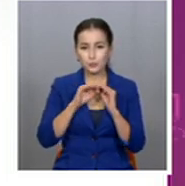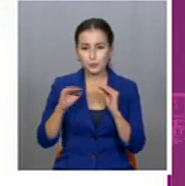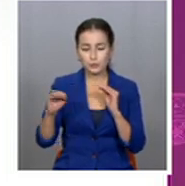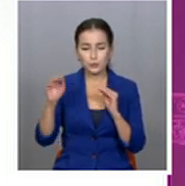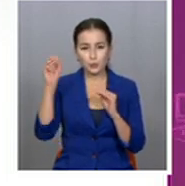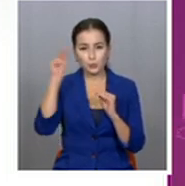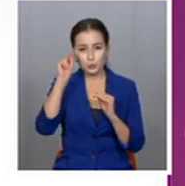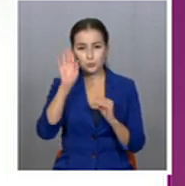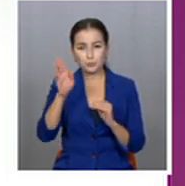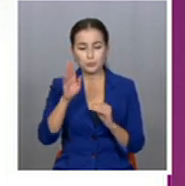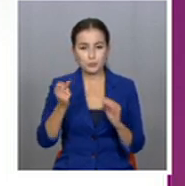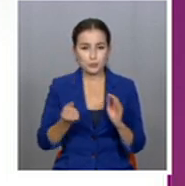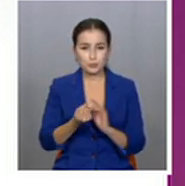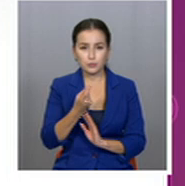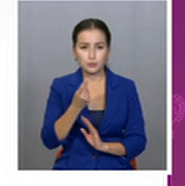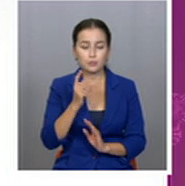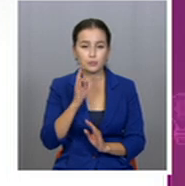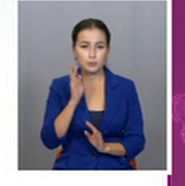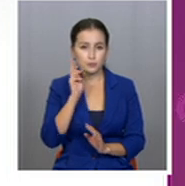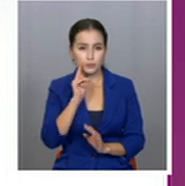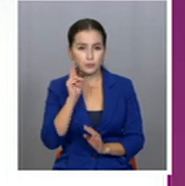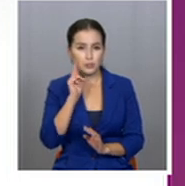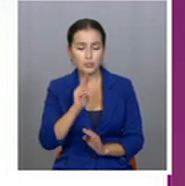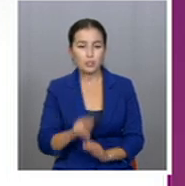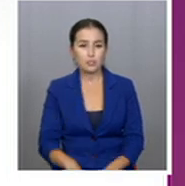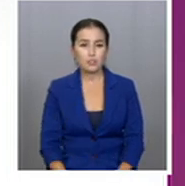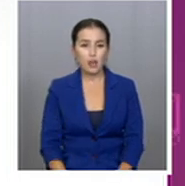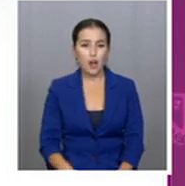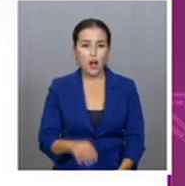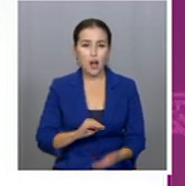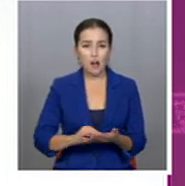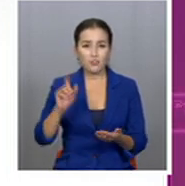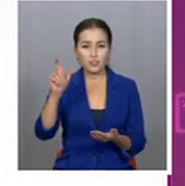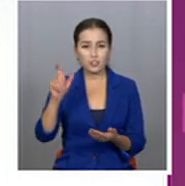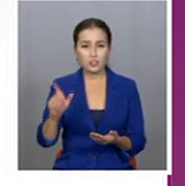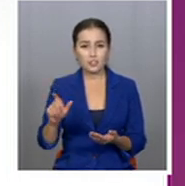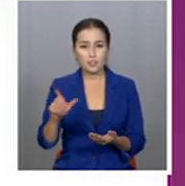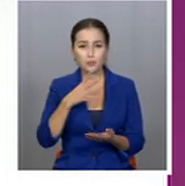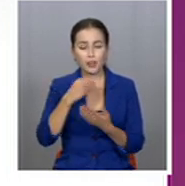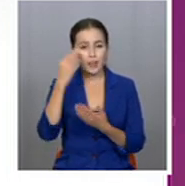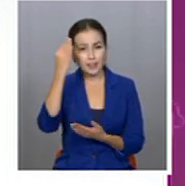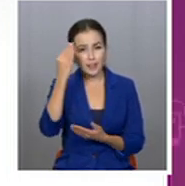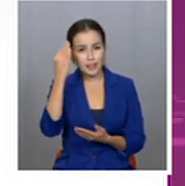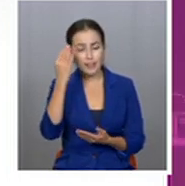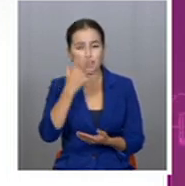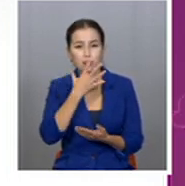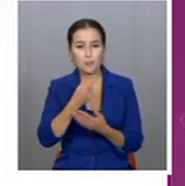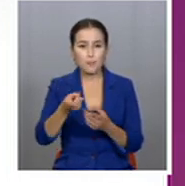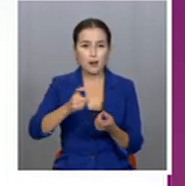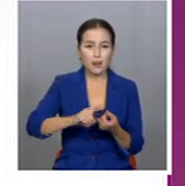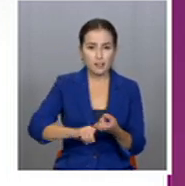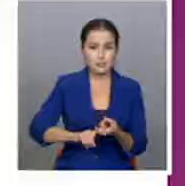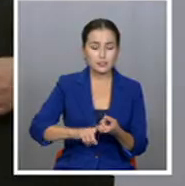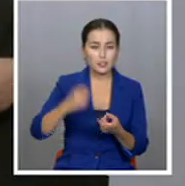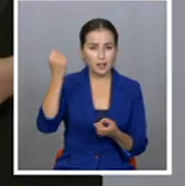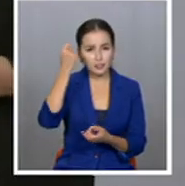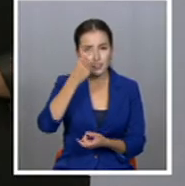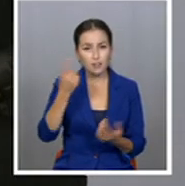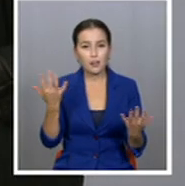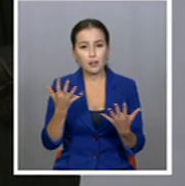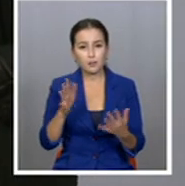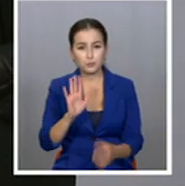меңгересіз. Сонымен қатар автор бейнесінің шығарма идеясымен байланысын анықтауды үйренесіз.